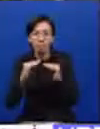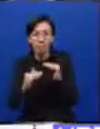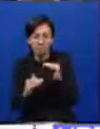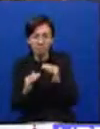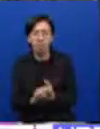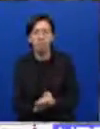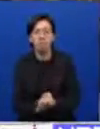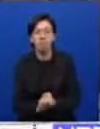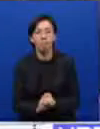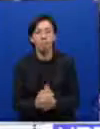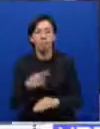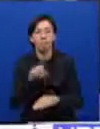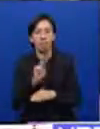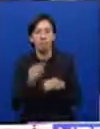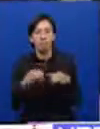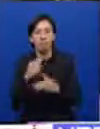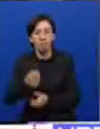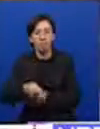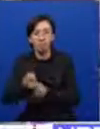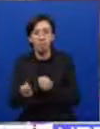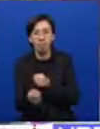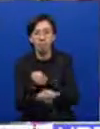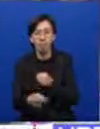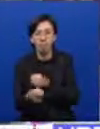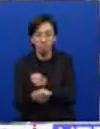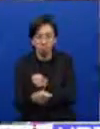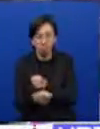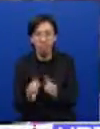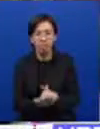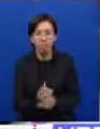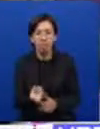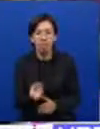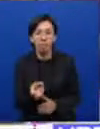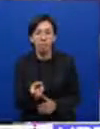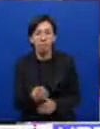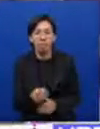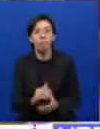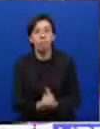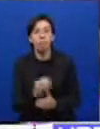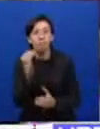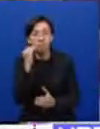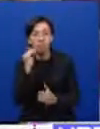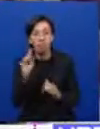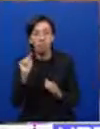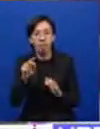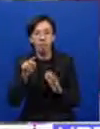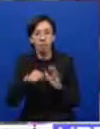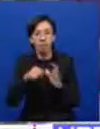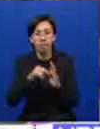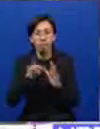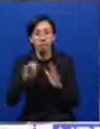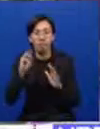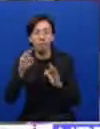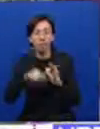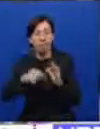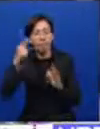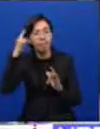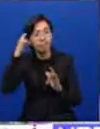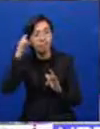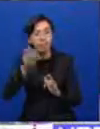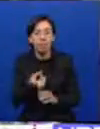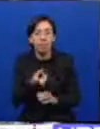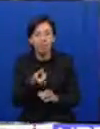เรือนไม้ประธานกลุ่มเกษตรกรผู้ผลิตเมล็ดพันธุ์ข้าวบ้านท่าไม้ซึ่งมีแนวคิดในการผลิตเมล็ดพันธุ์ให้ได้คุ